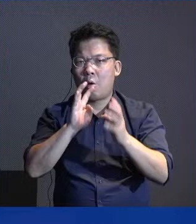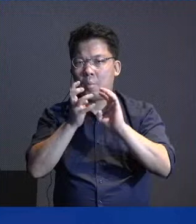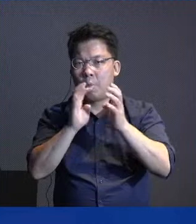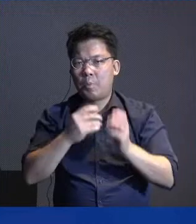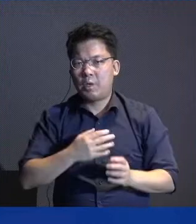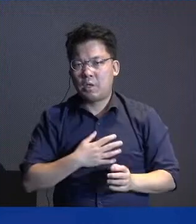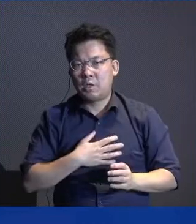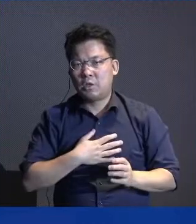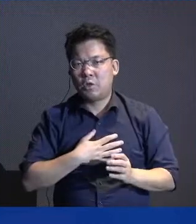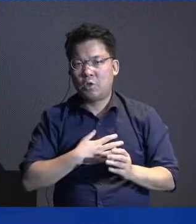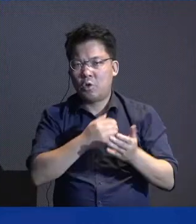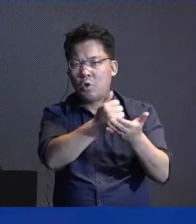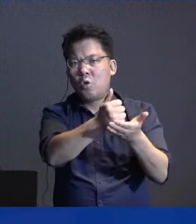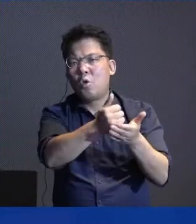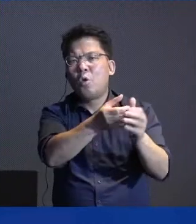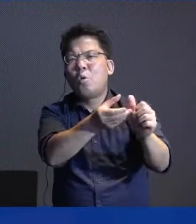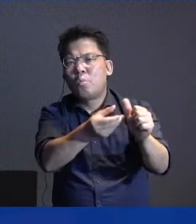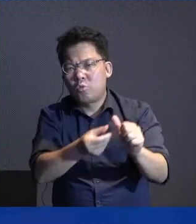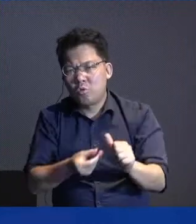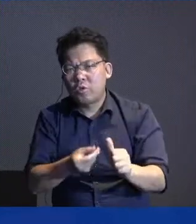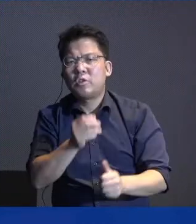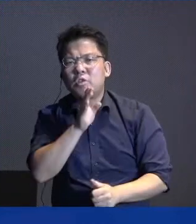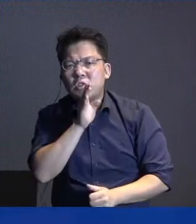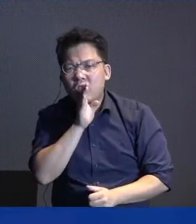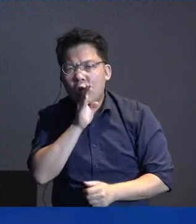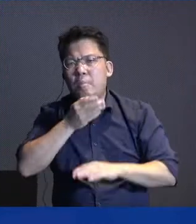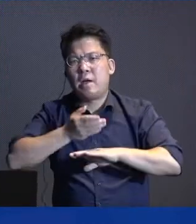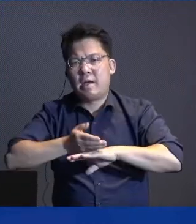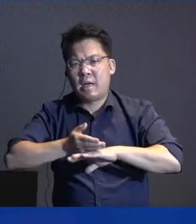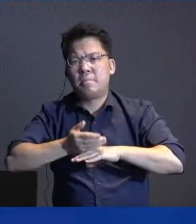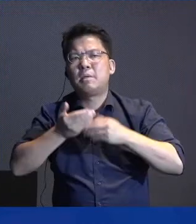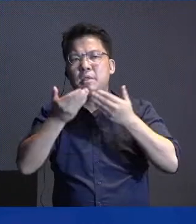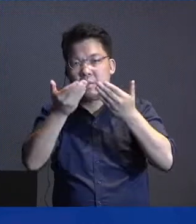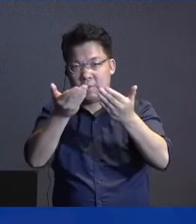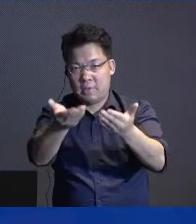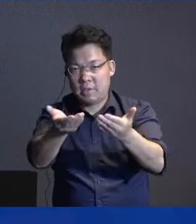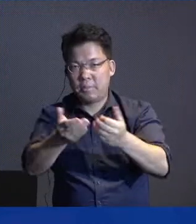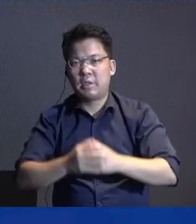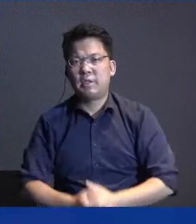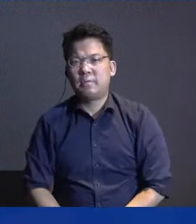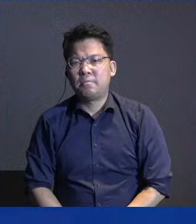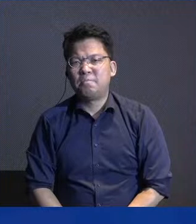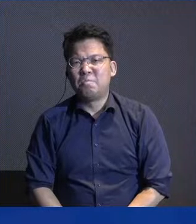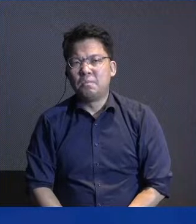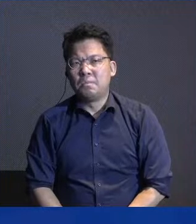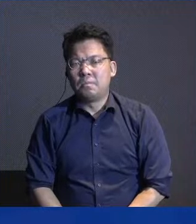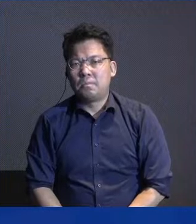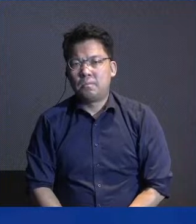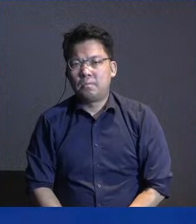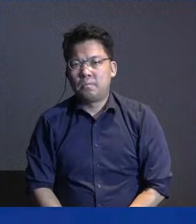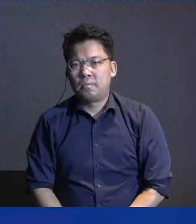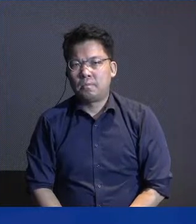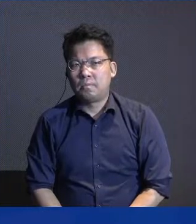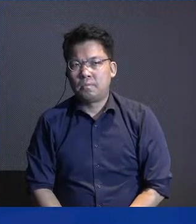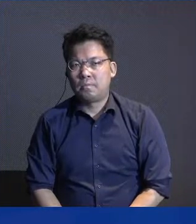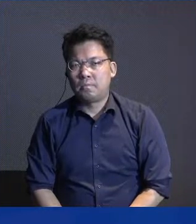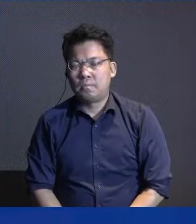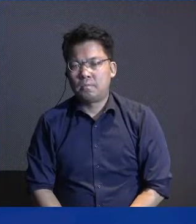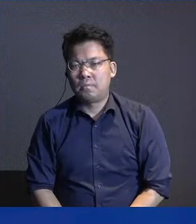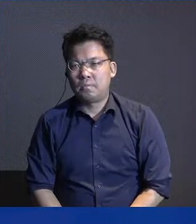here amongst all 정말 of you. 감사하다는 말씀을 So 시작하고자 I should 합니다. also speak on behalf of